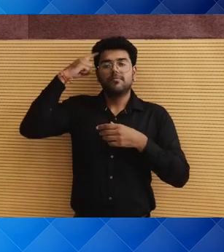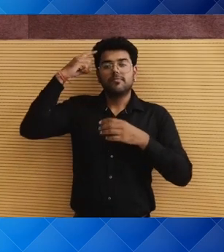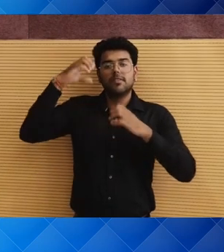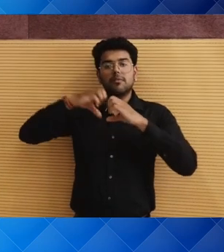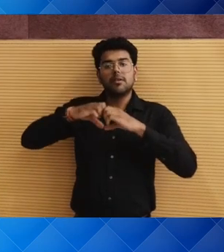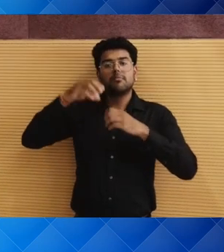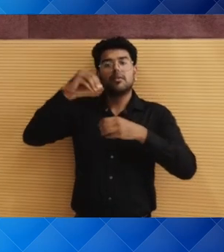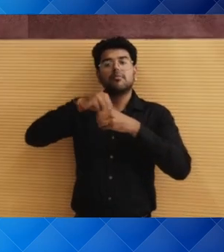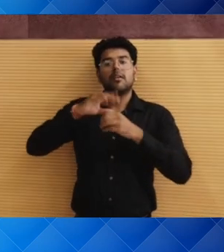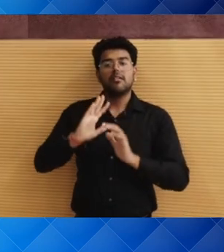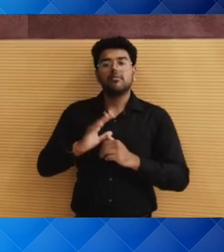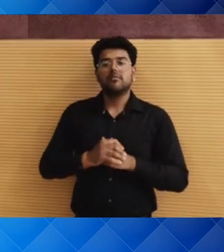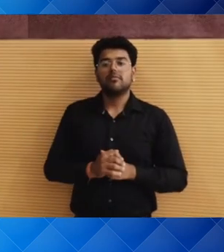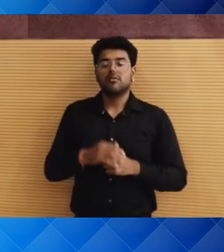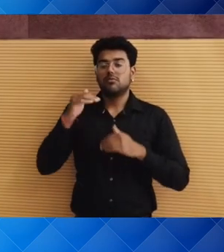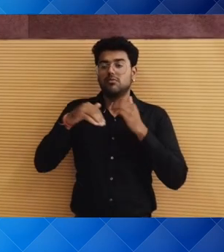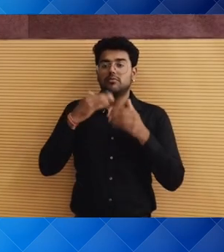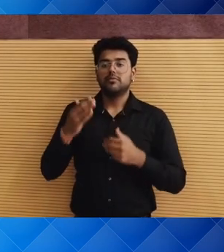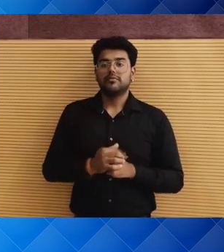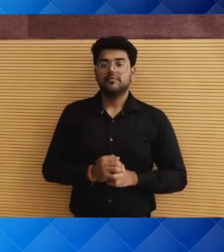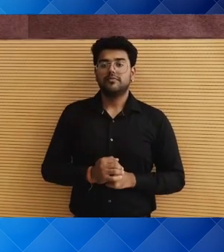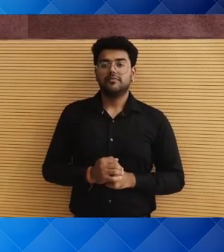वर्णित किया गया है। उसके ऊपर